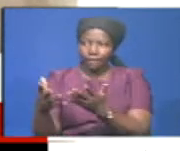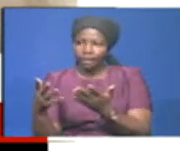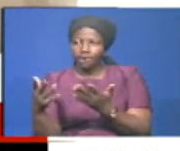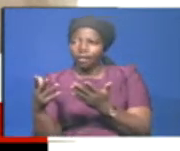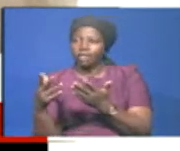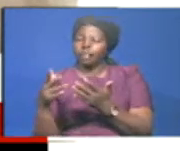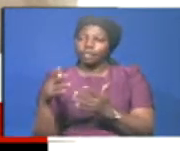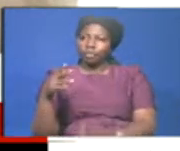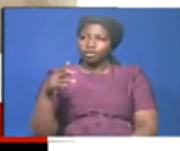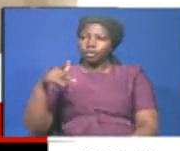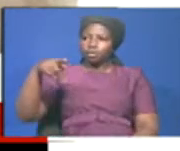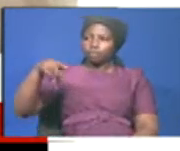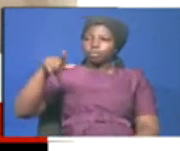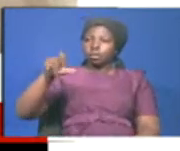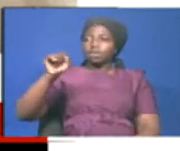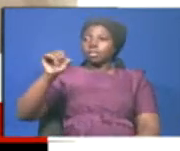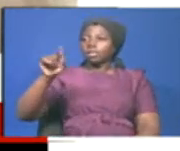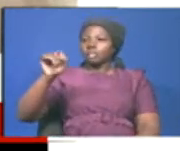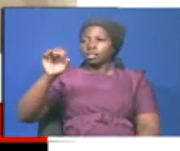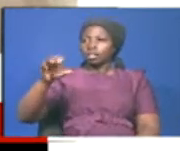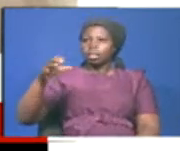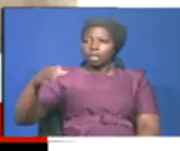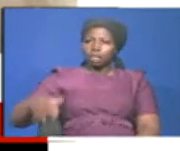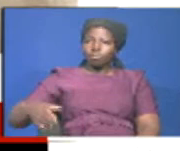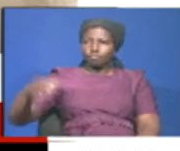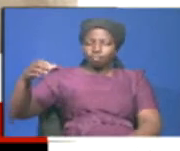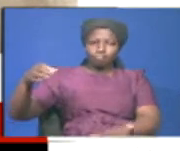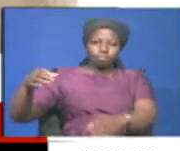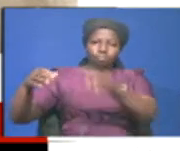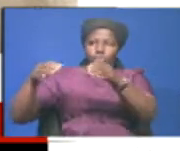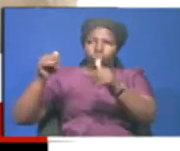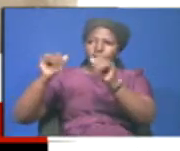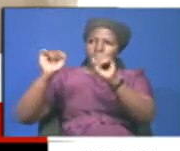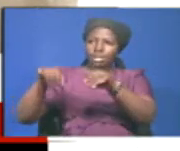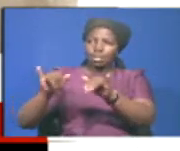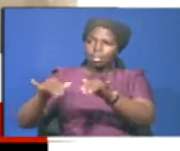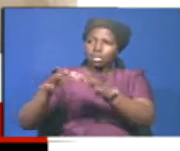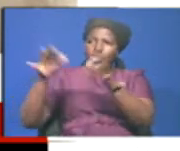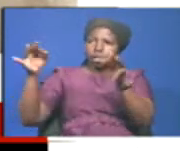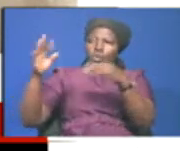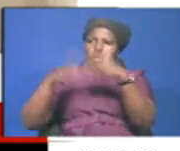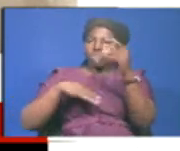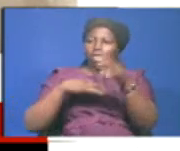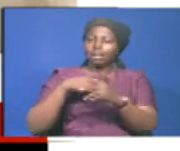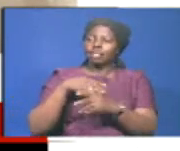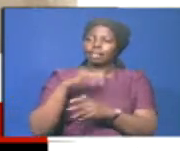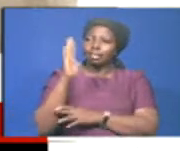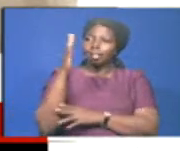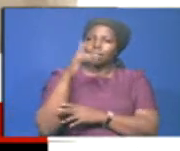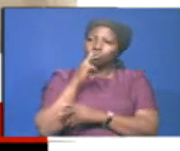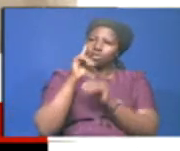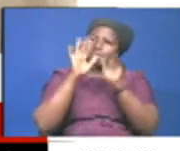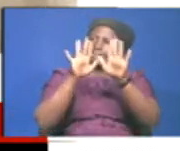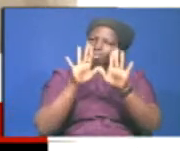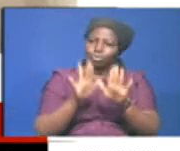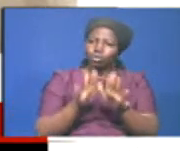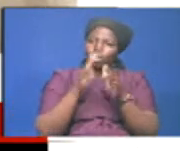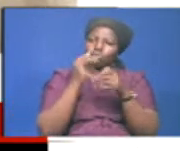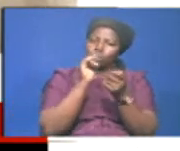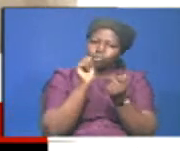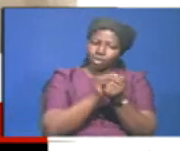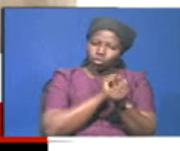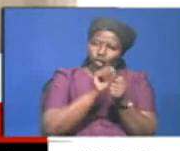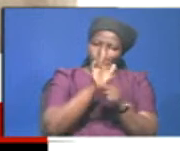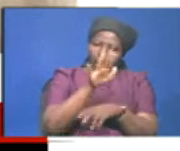vigingi vya plastiki ambavyo ni more durable kuliko miti. Kwa hivyo hakuna haja ya kuharibu mazingira yako